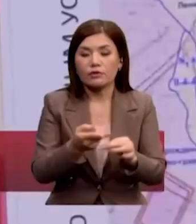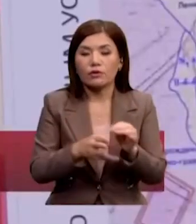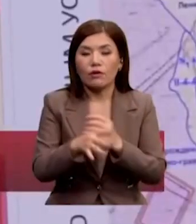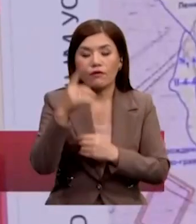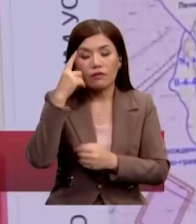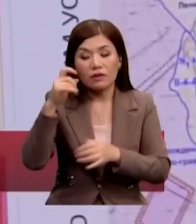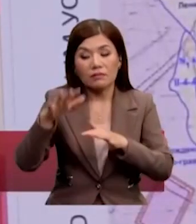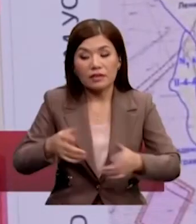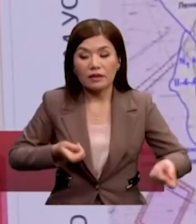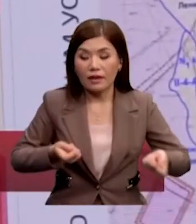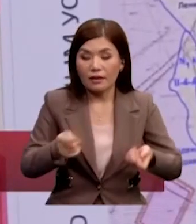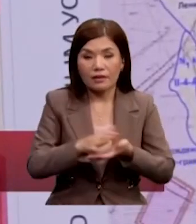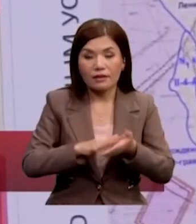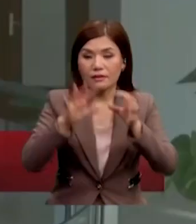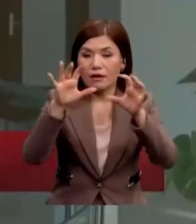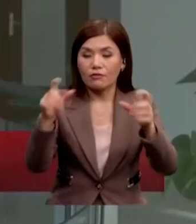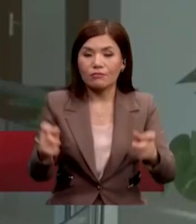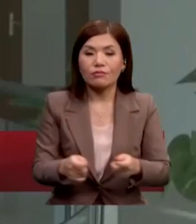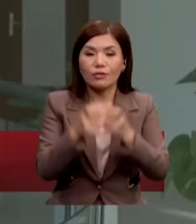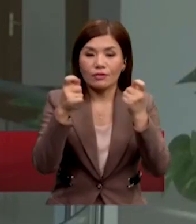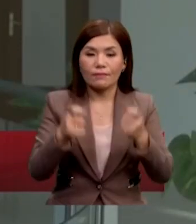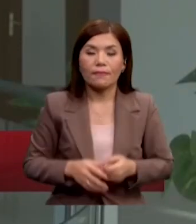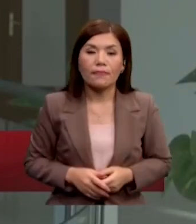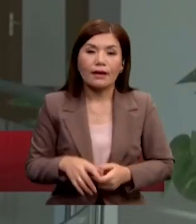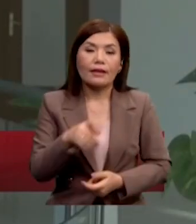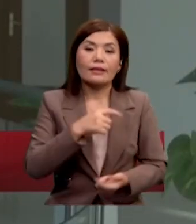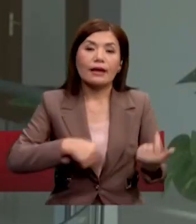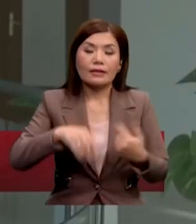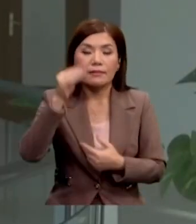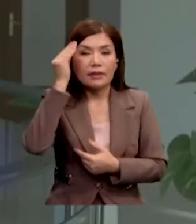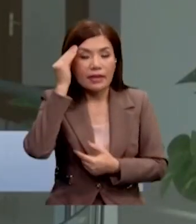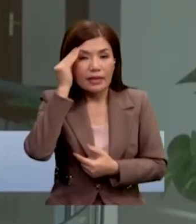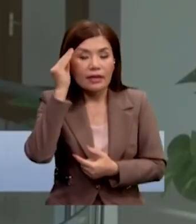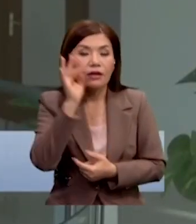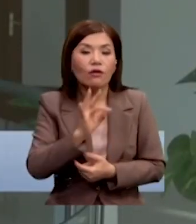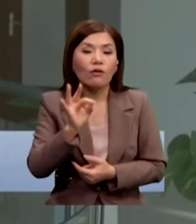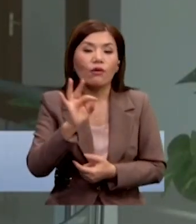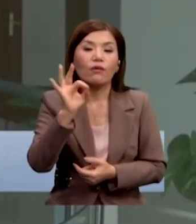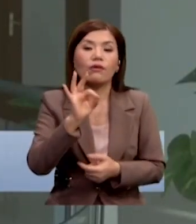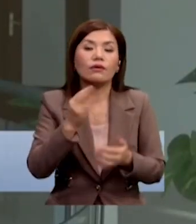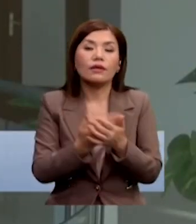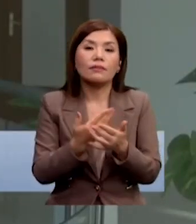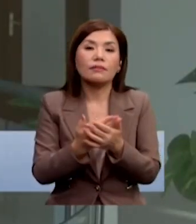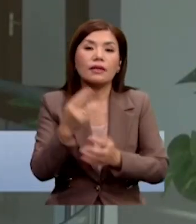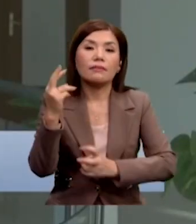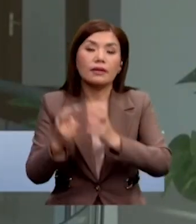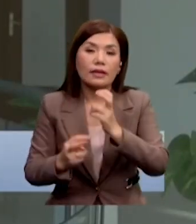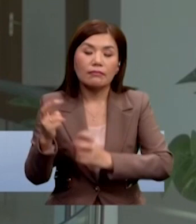уведомления местных властей незаконны. По нашему мнению, даже не беря в учет то, что